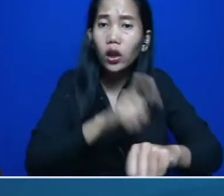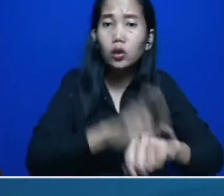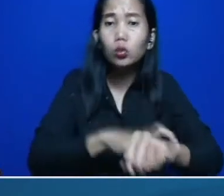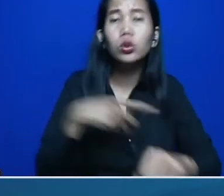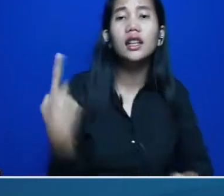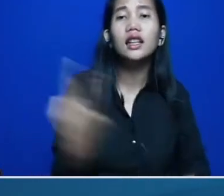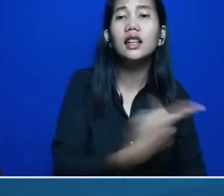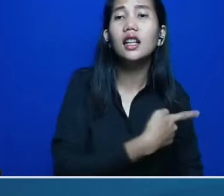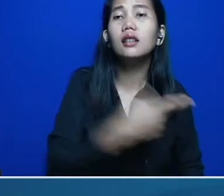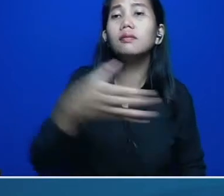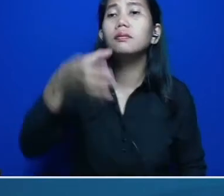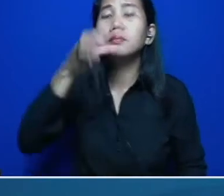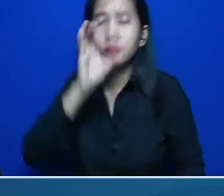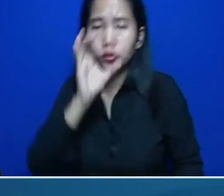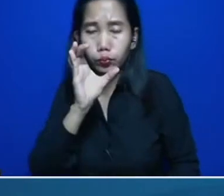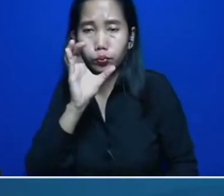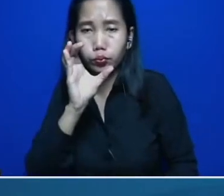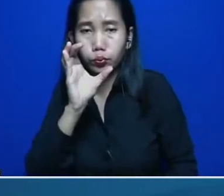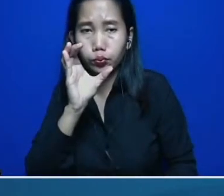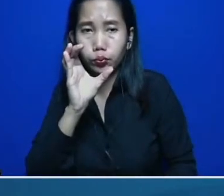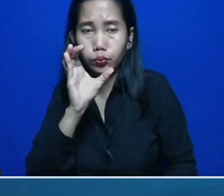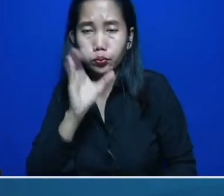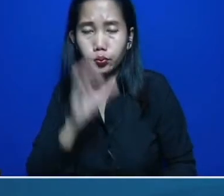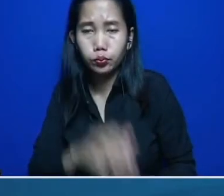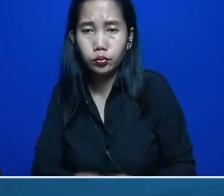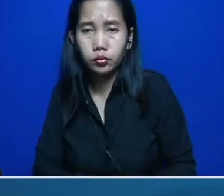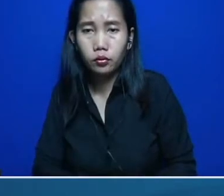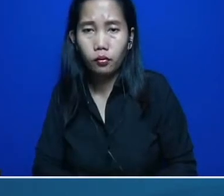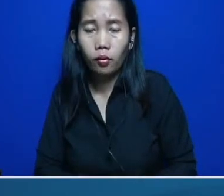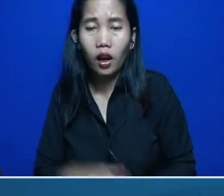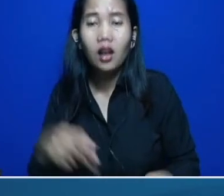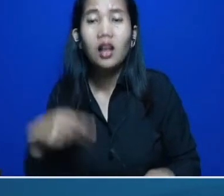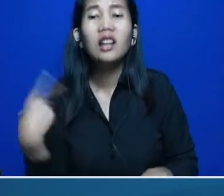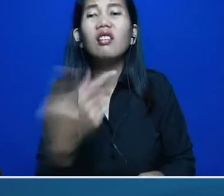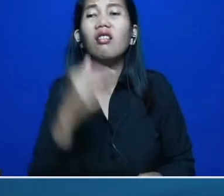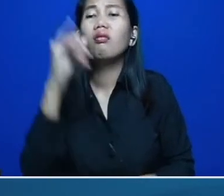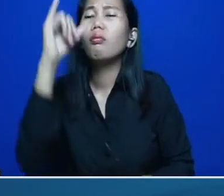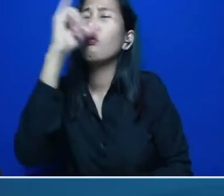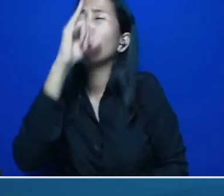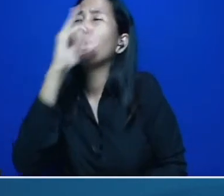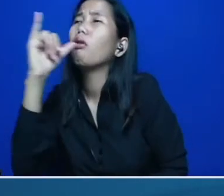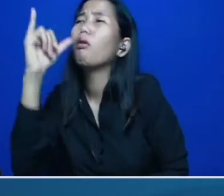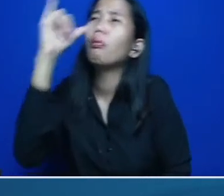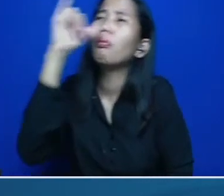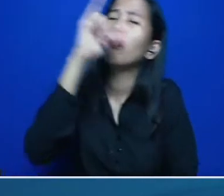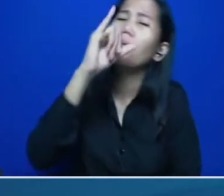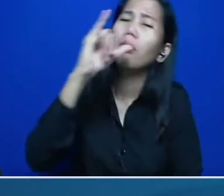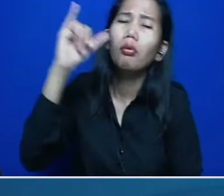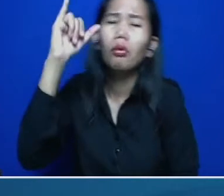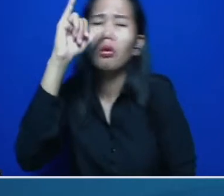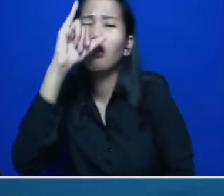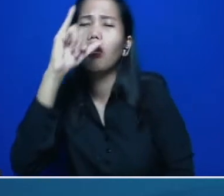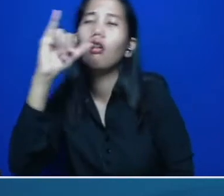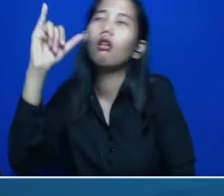Tuhan karena kita sudah mabuk oleh minuman tersebut